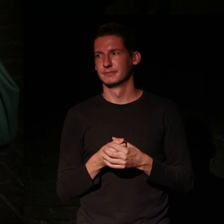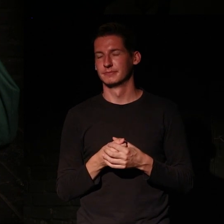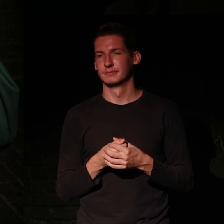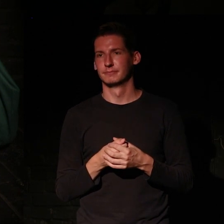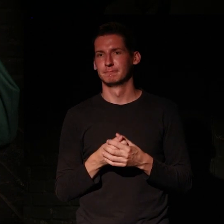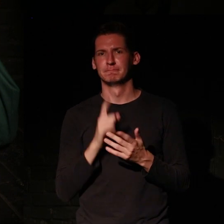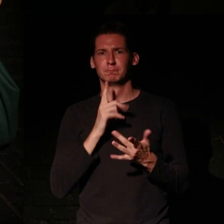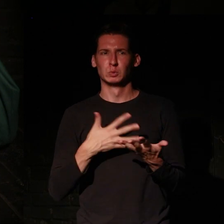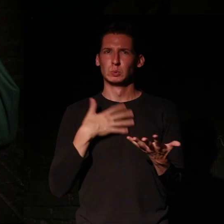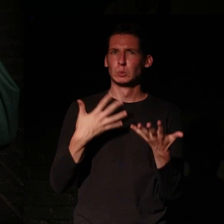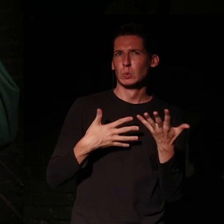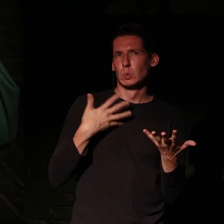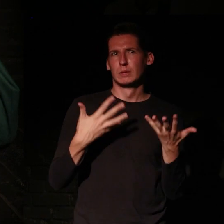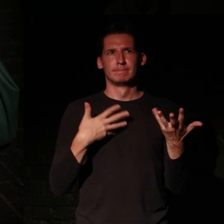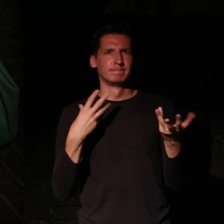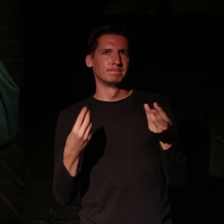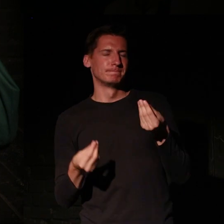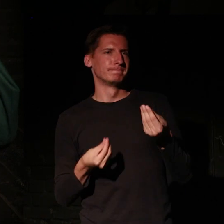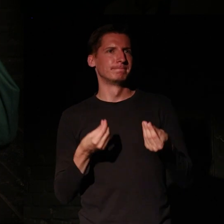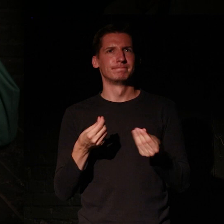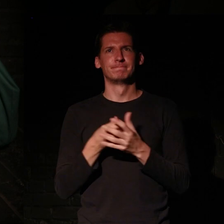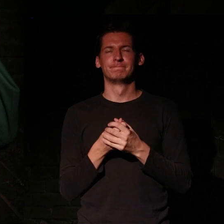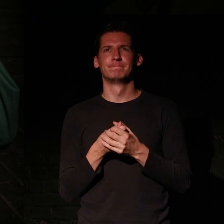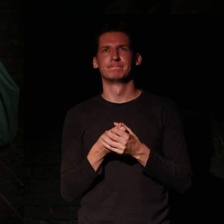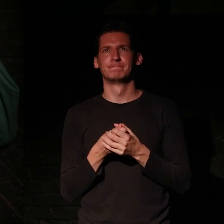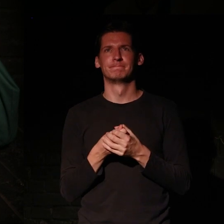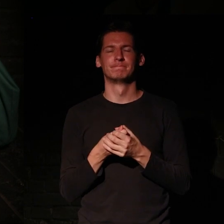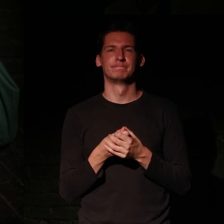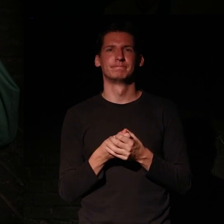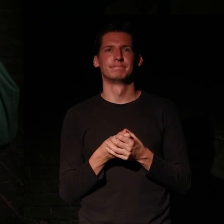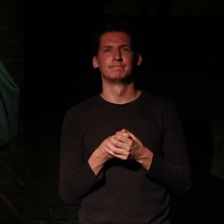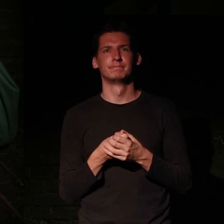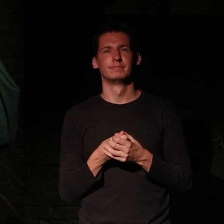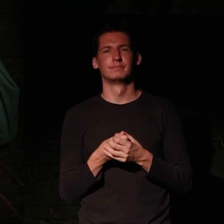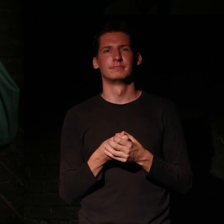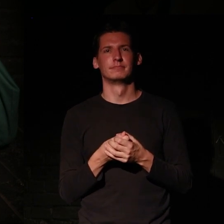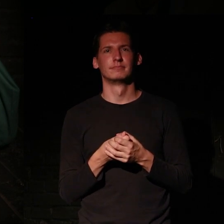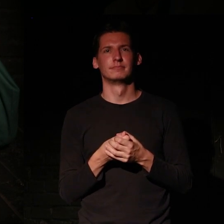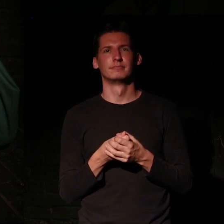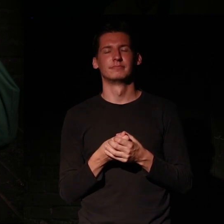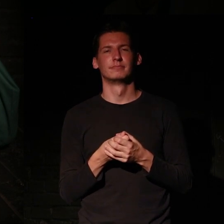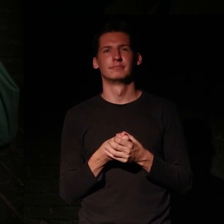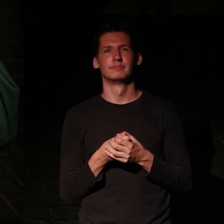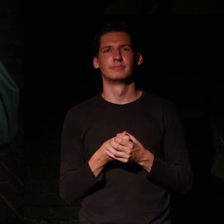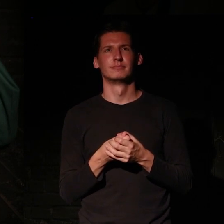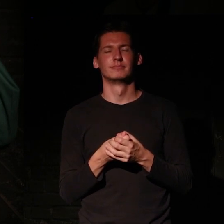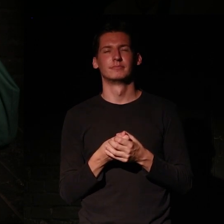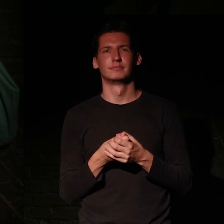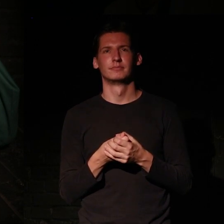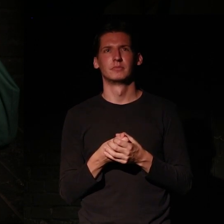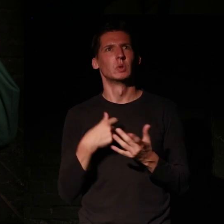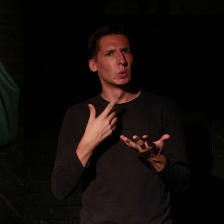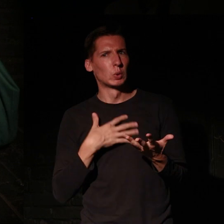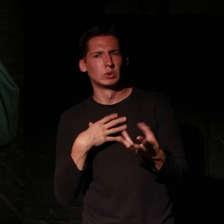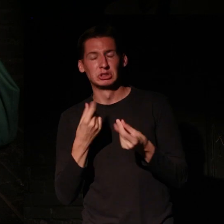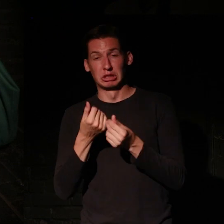taką tendencję coraz taką tendencję, że ludzie coraz